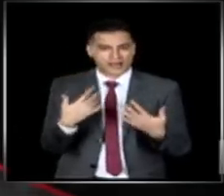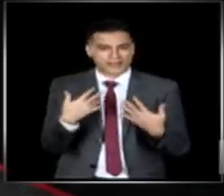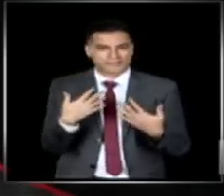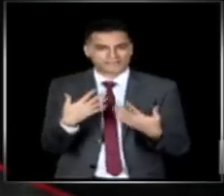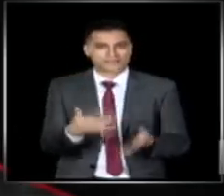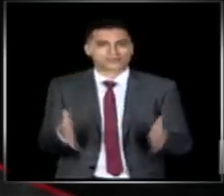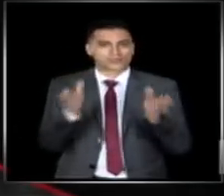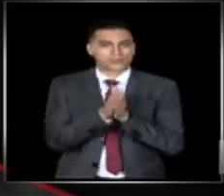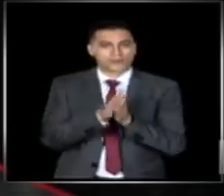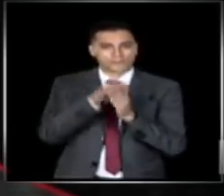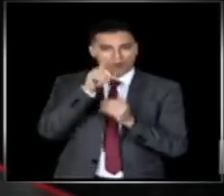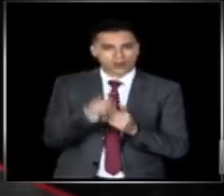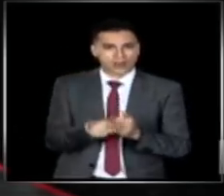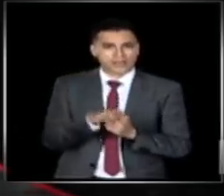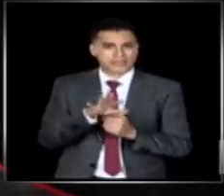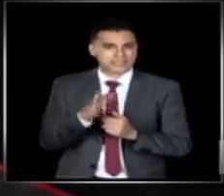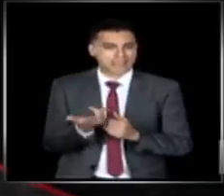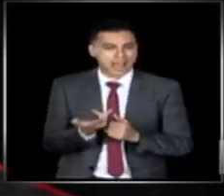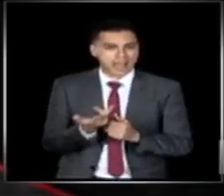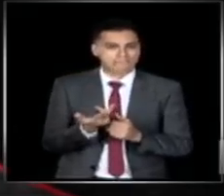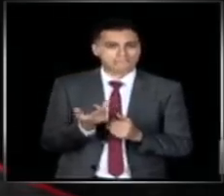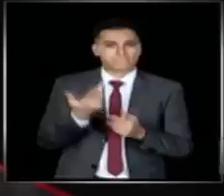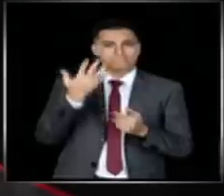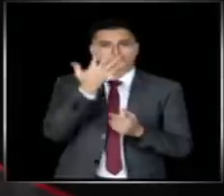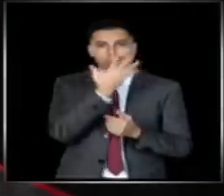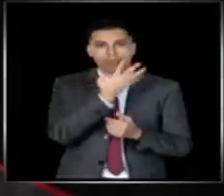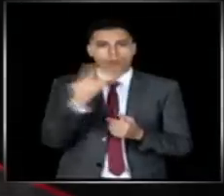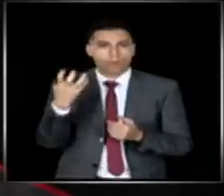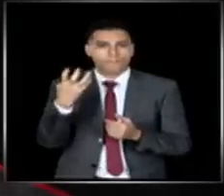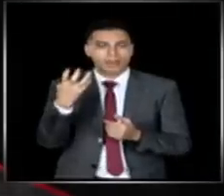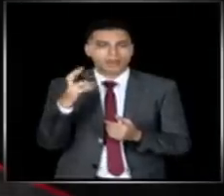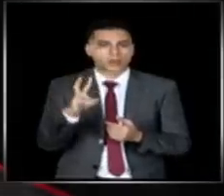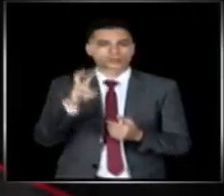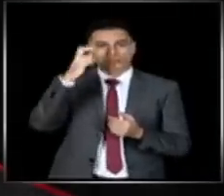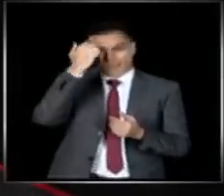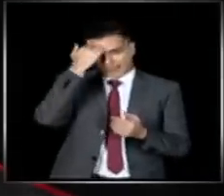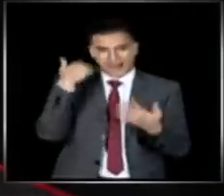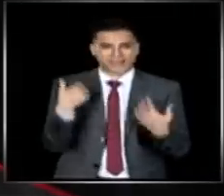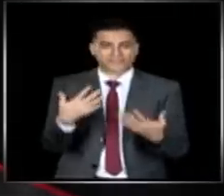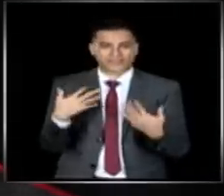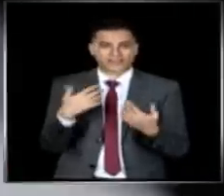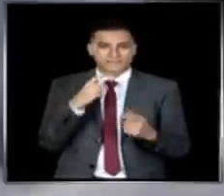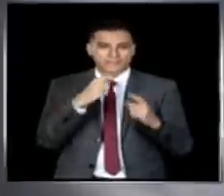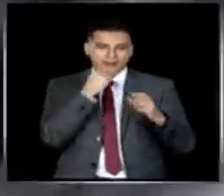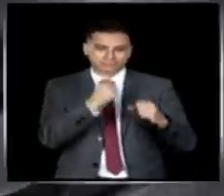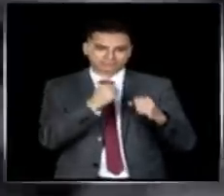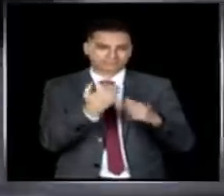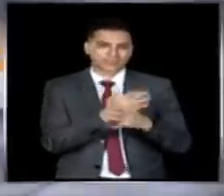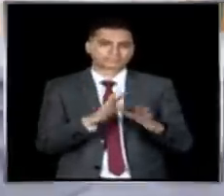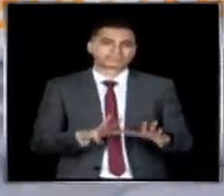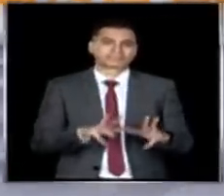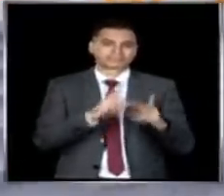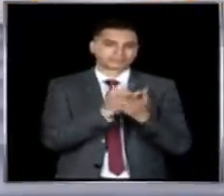يساوي 160 ألف جنيه، ويبقى رصيد لحد دلوقتي 470 ألف جنيه في خزنة البنك